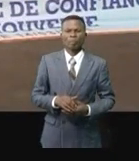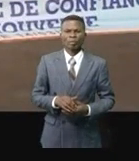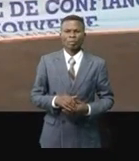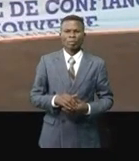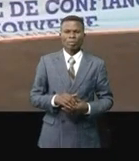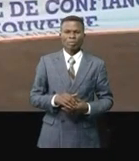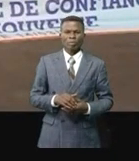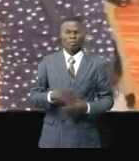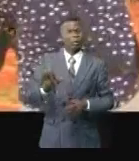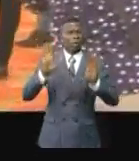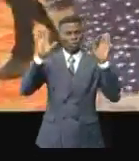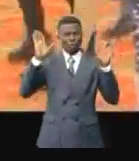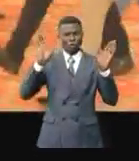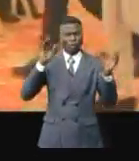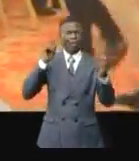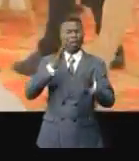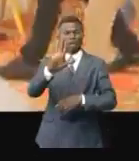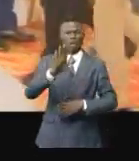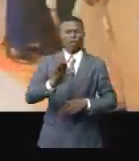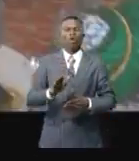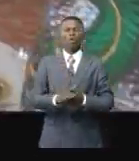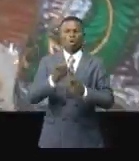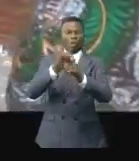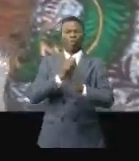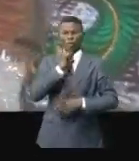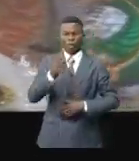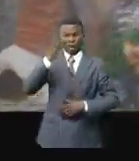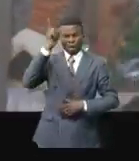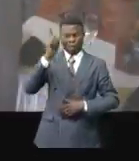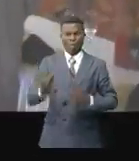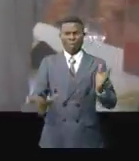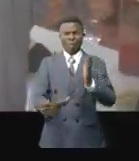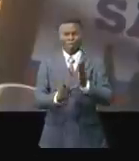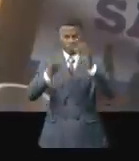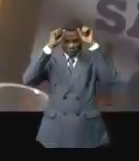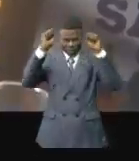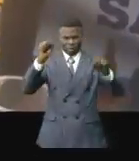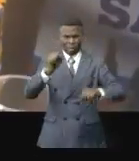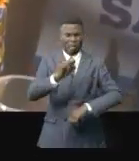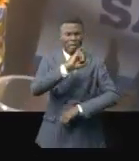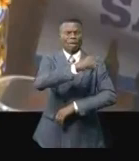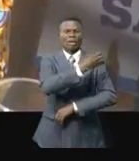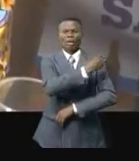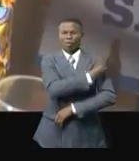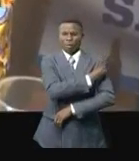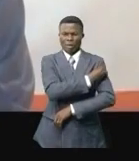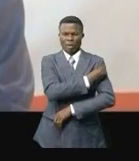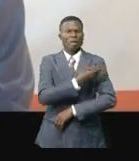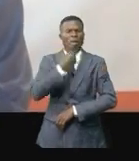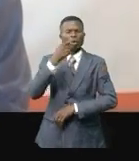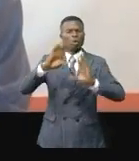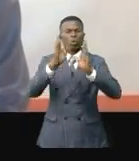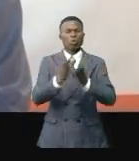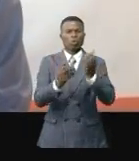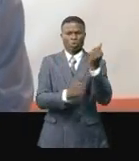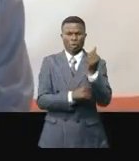Il n'a pas renié ses origines identitaires. Le premier vice-président de l'Assemblée nationale et président intérimaire de l'UDPS le déclarait devant sa communauté.